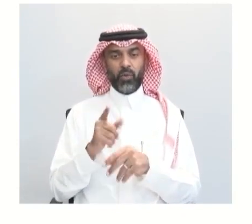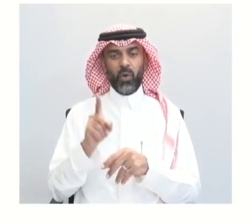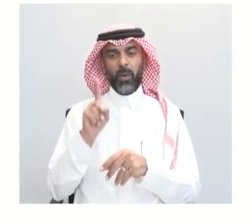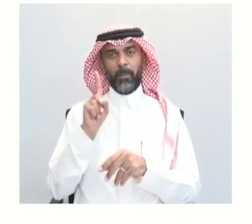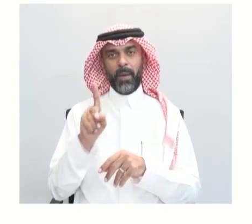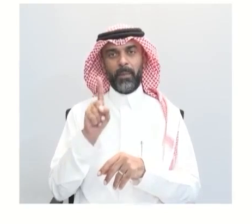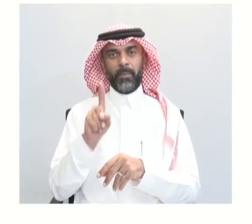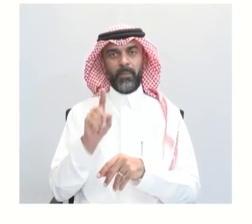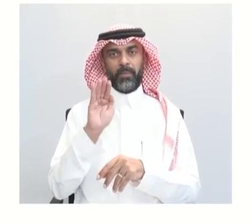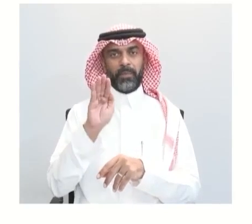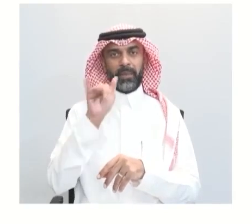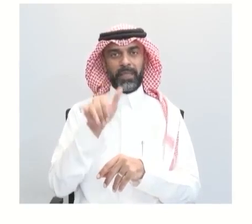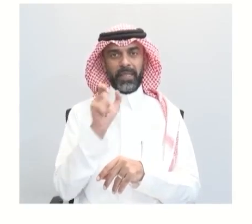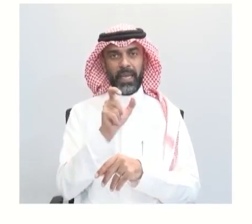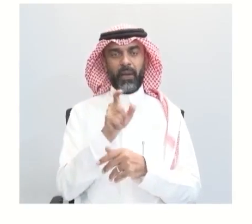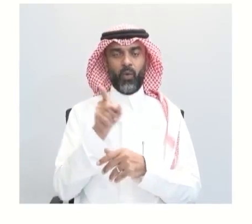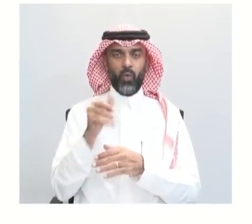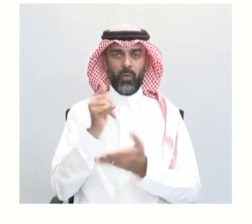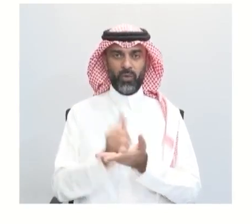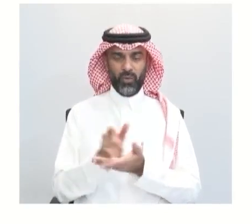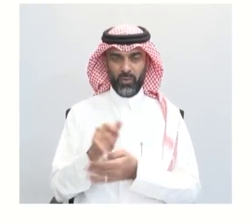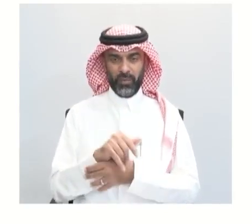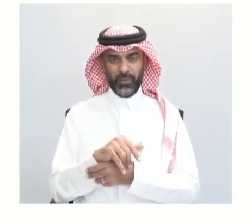طبعا اللحم احد انواع البروتينات